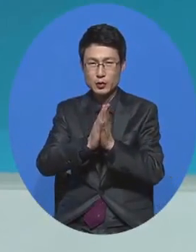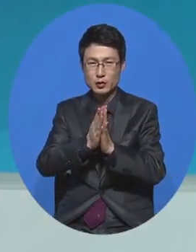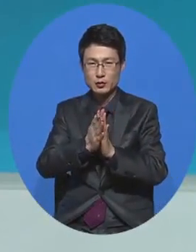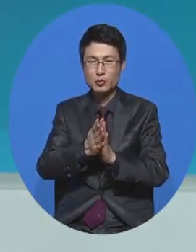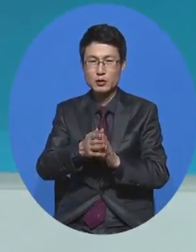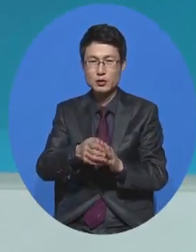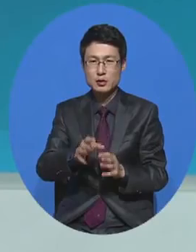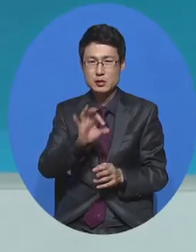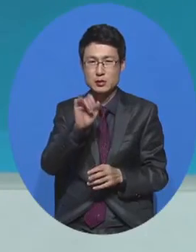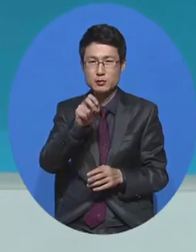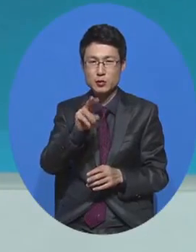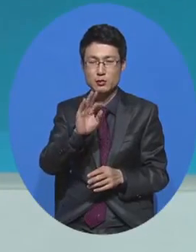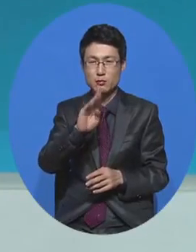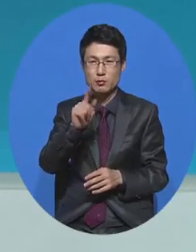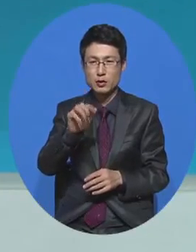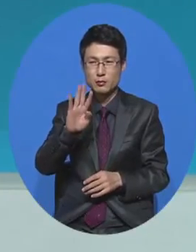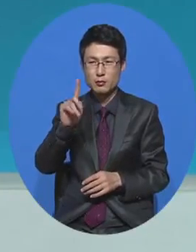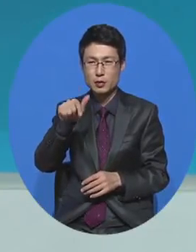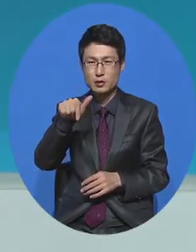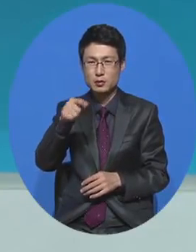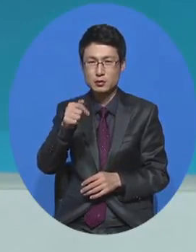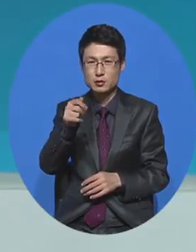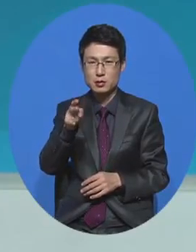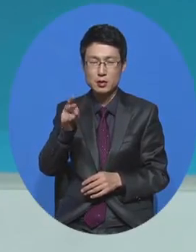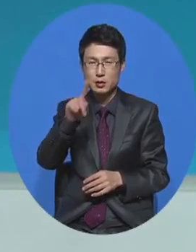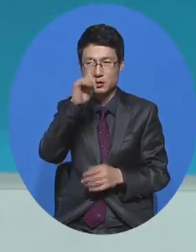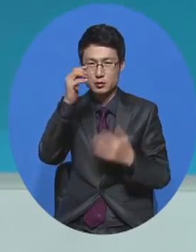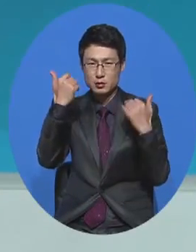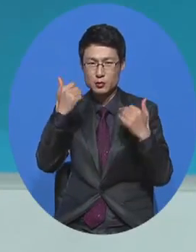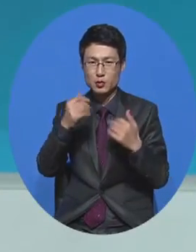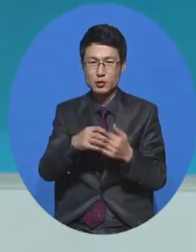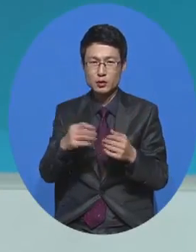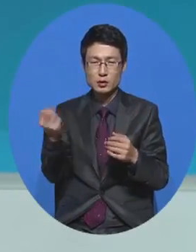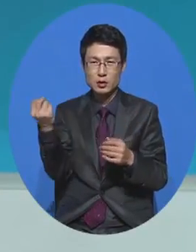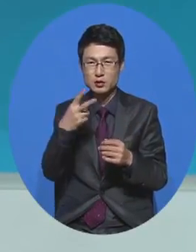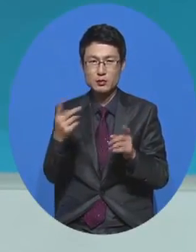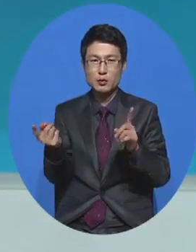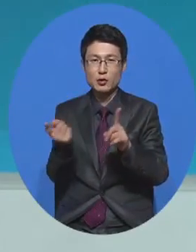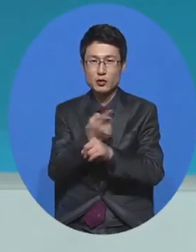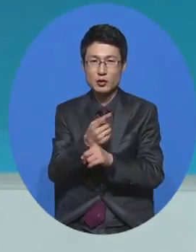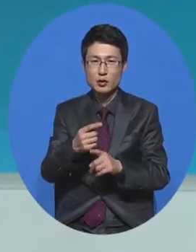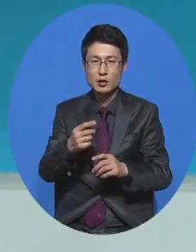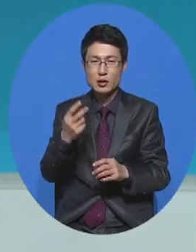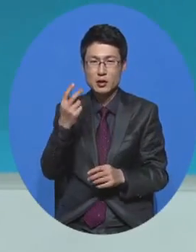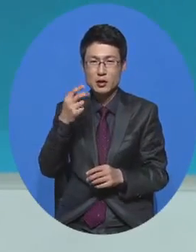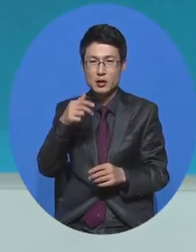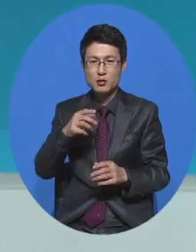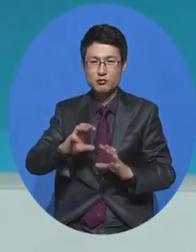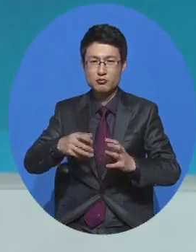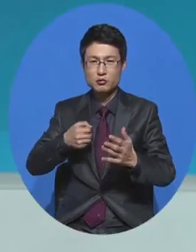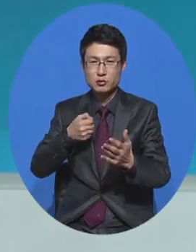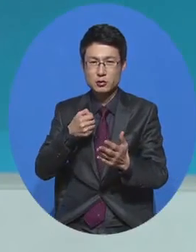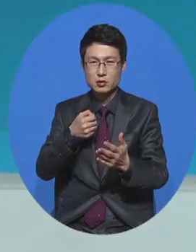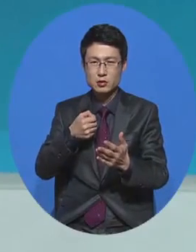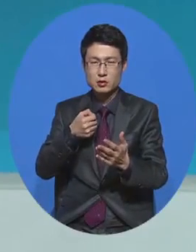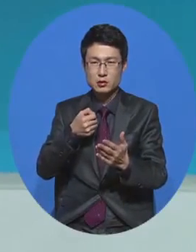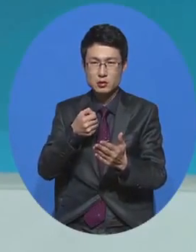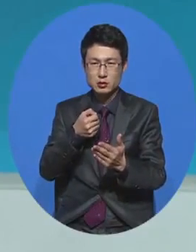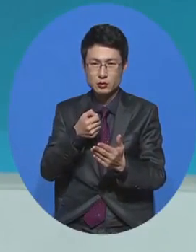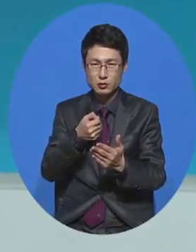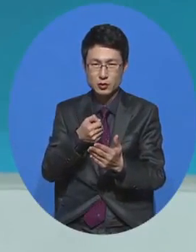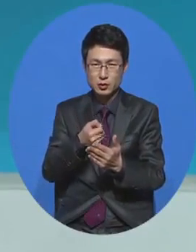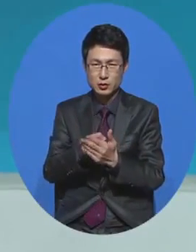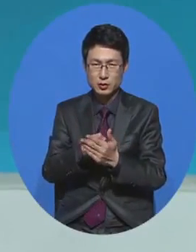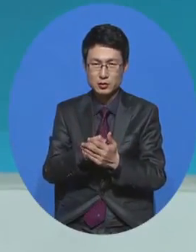이명박 박근혜 정부 들어서 다시 헬기로 돌아서는 질은 감정 교과 설 모습을 볼 때 게 두 가지 정민